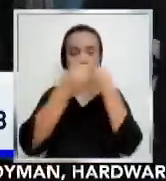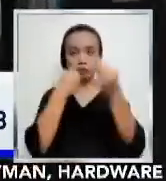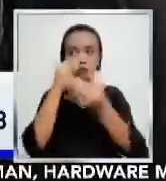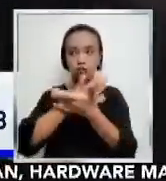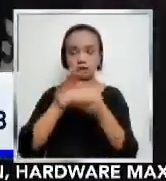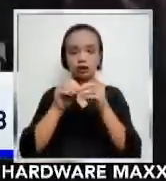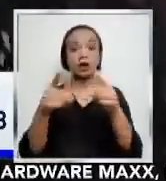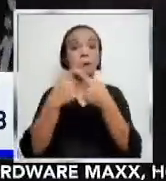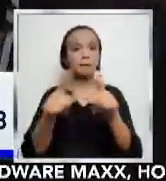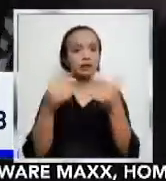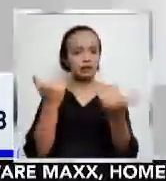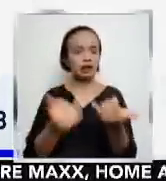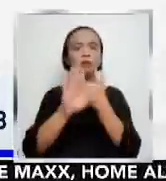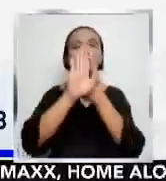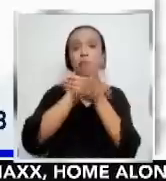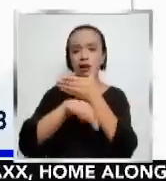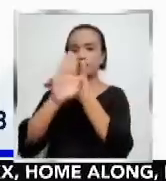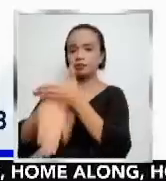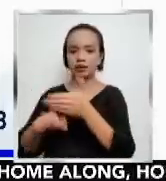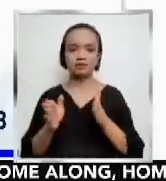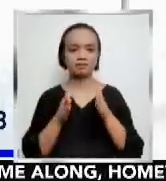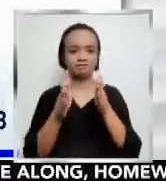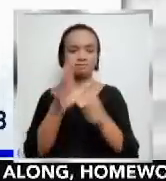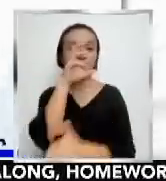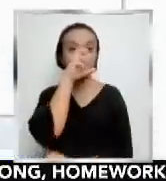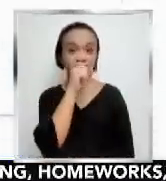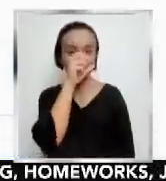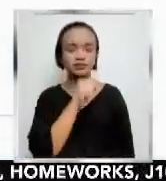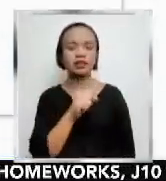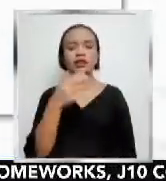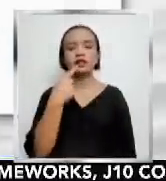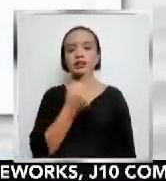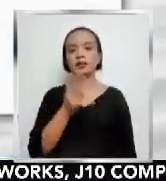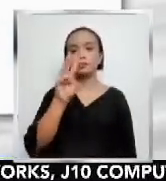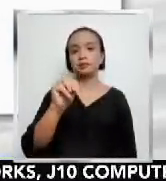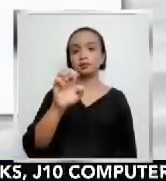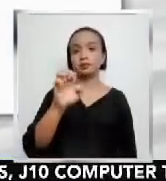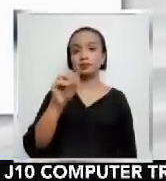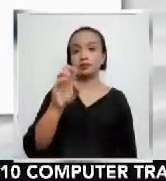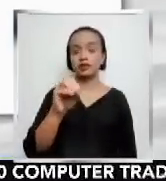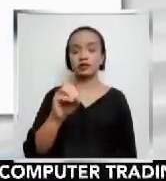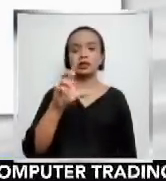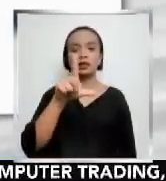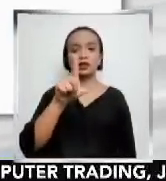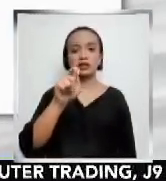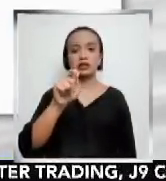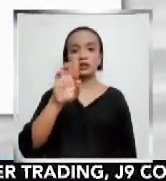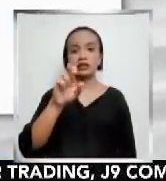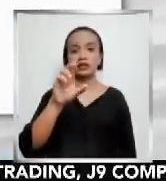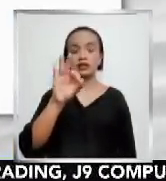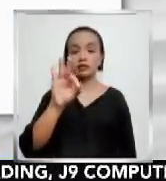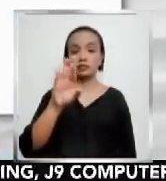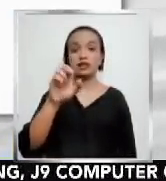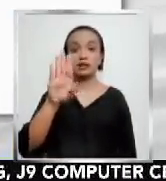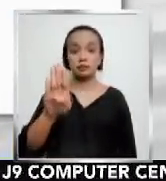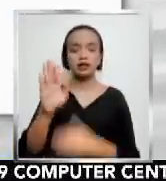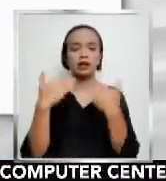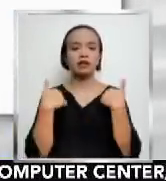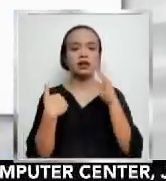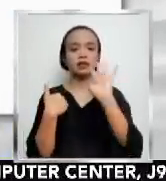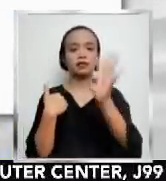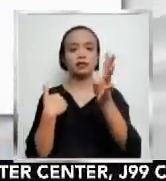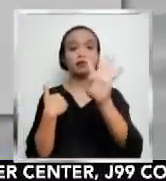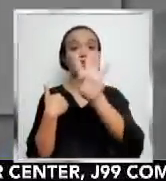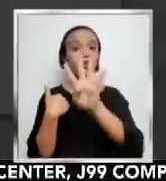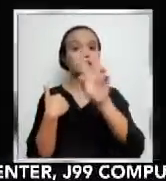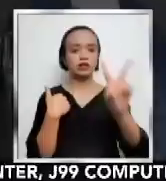mga nakasanayan yung ruta. Sa memorandum circular na inilabas ng LTFRB, balik ang tinatayang 42 na